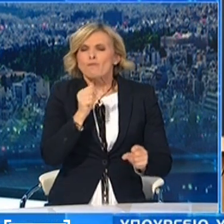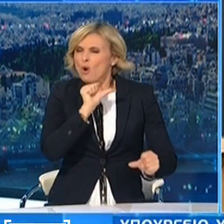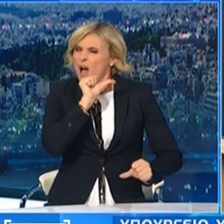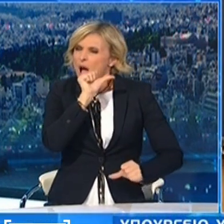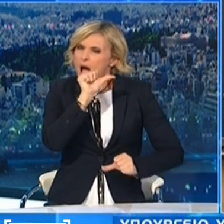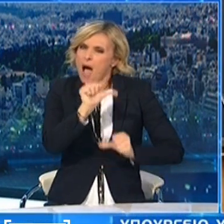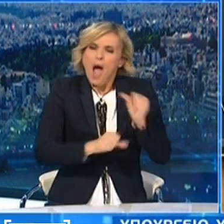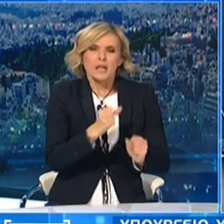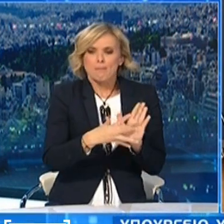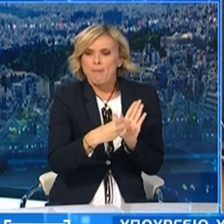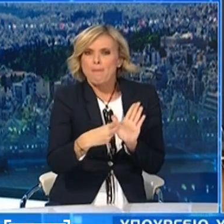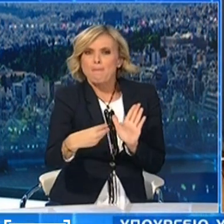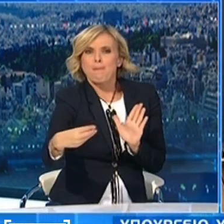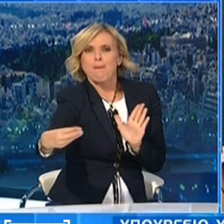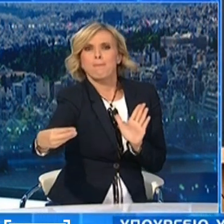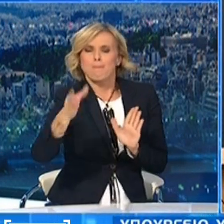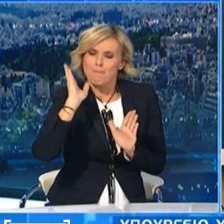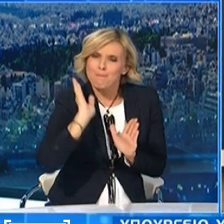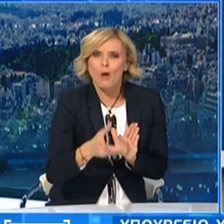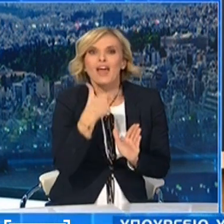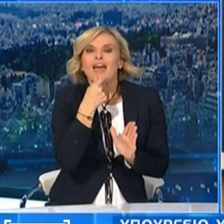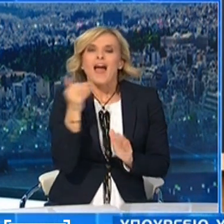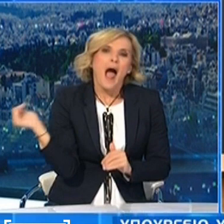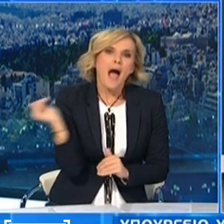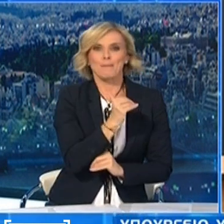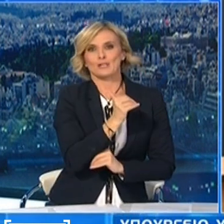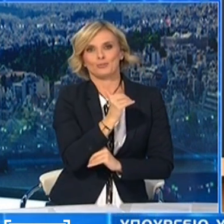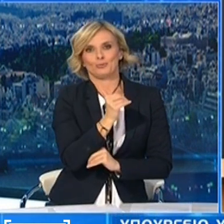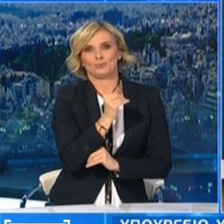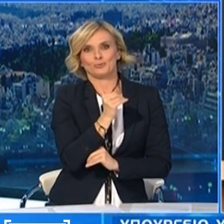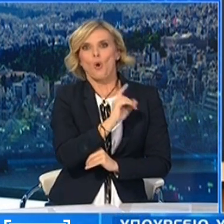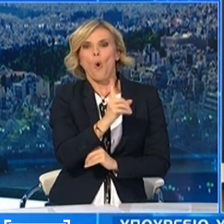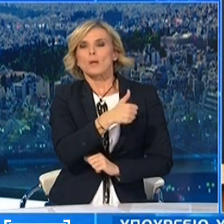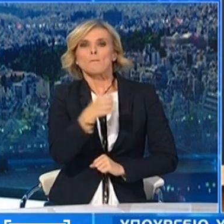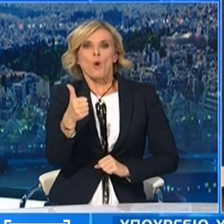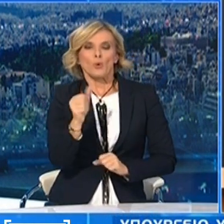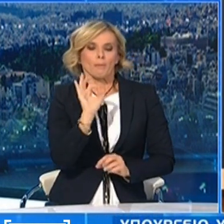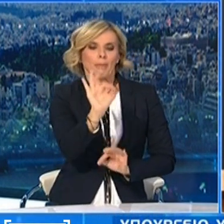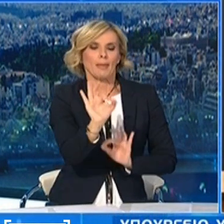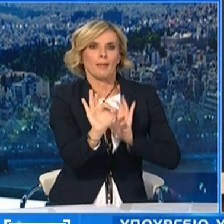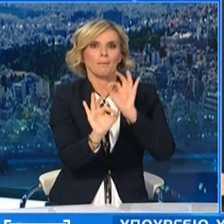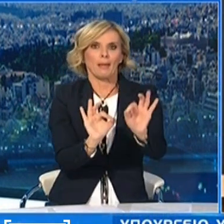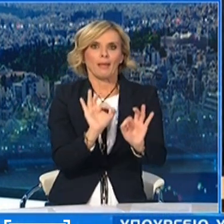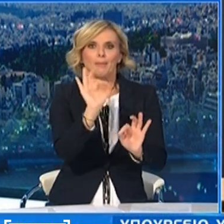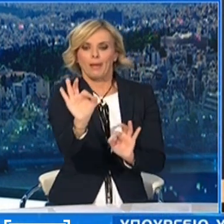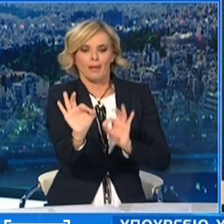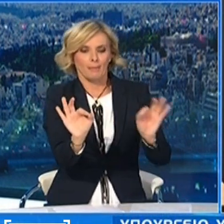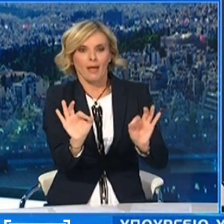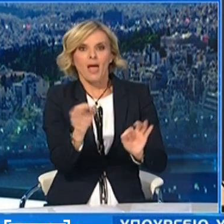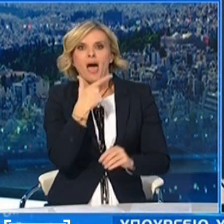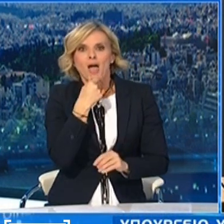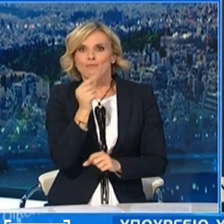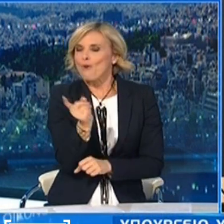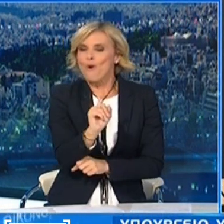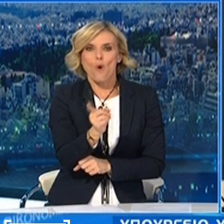μικρά διαφορετικά σημεία που υπάρχουν διάσπαρτα χωροταξικά να